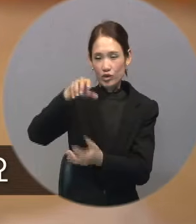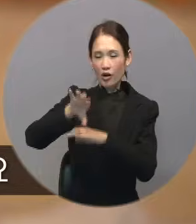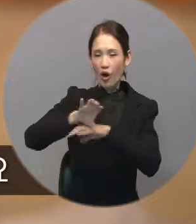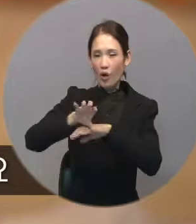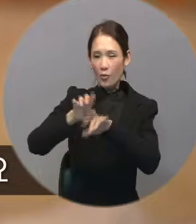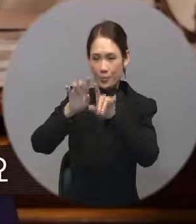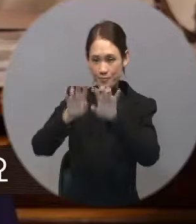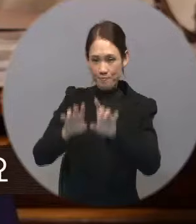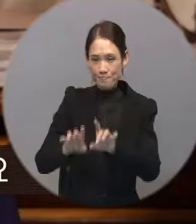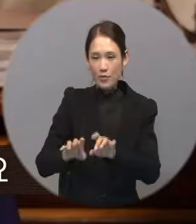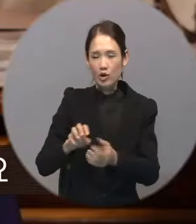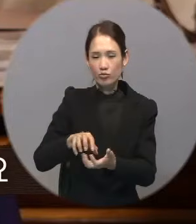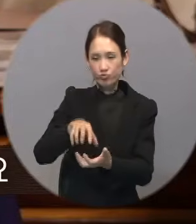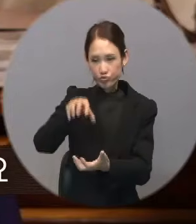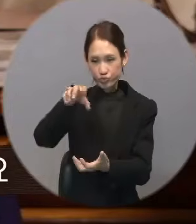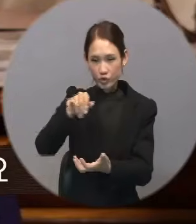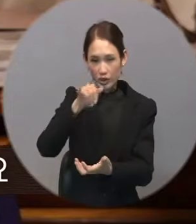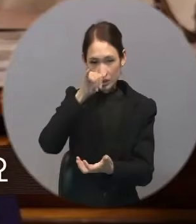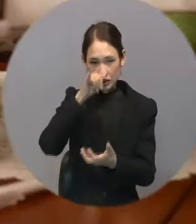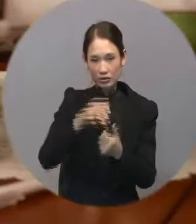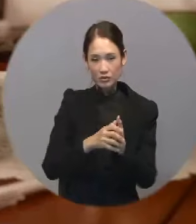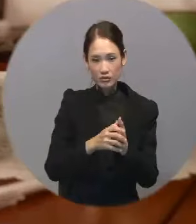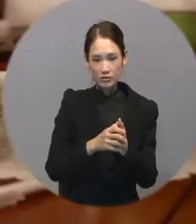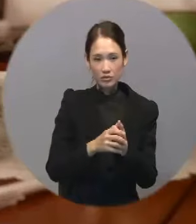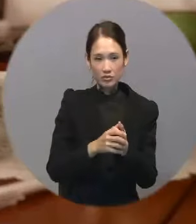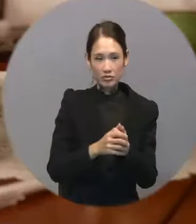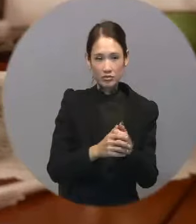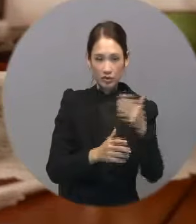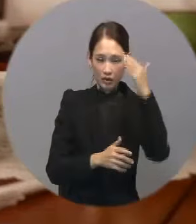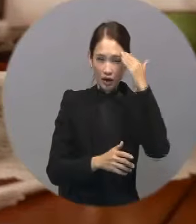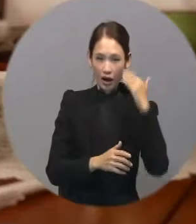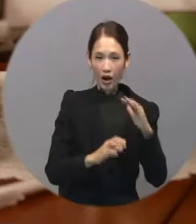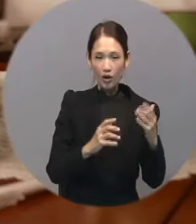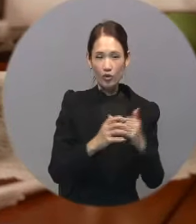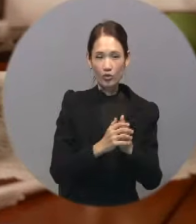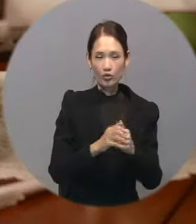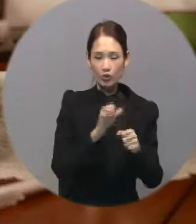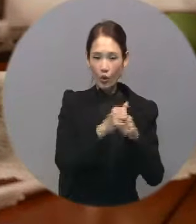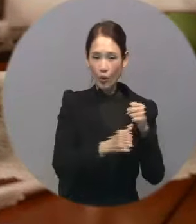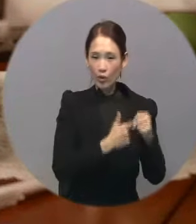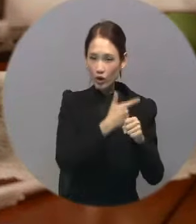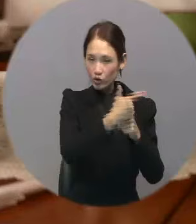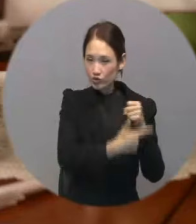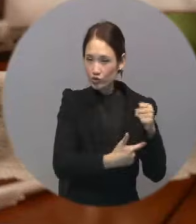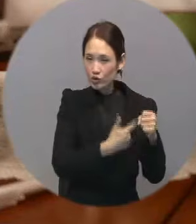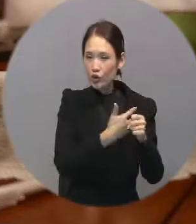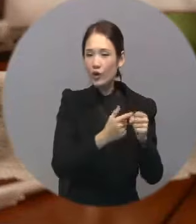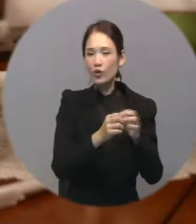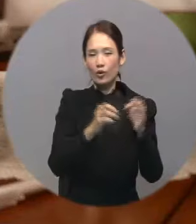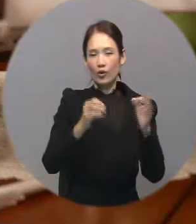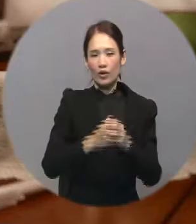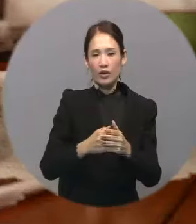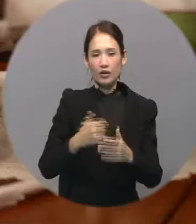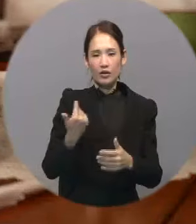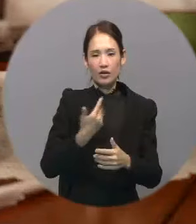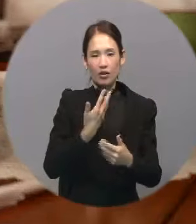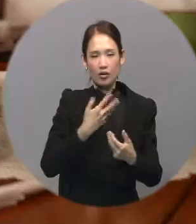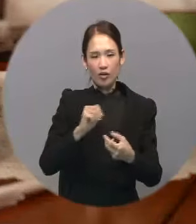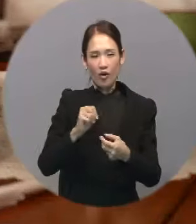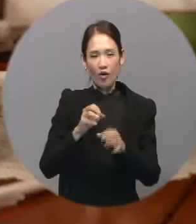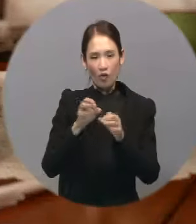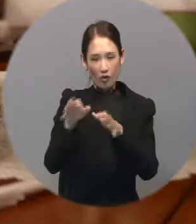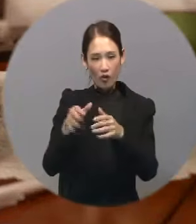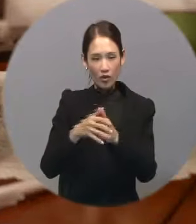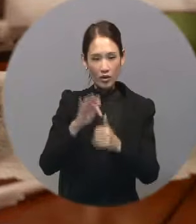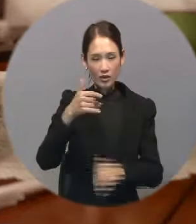전산화하고 인공지능 레이블링을 이미 다 해놨거든요. 사실 우리나라도 최근 한 5년, 6년 동안 수천억을 들여서 필요한 데이터들을